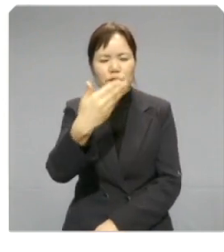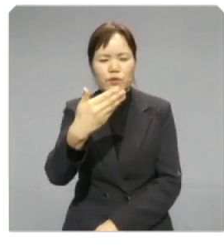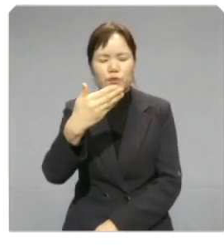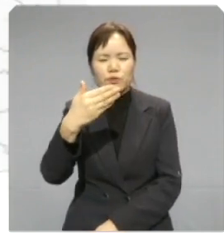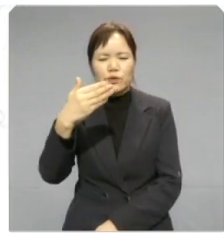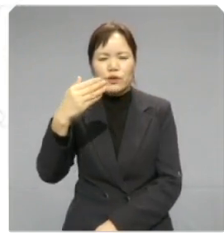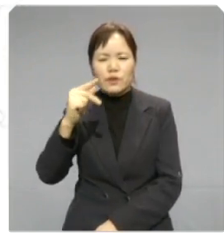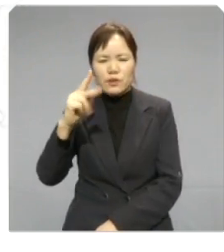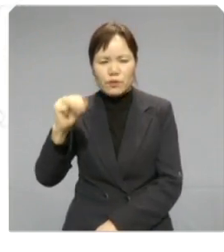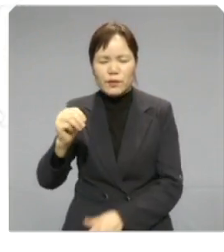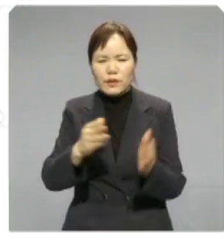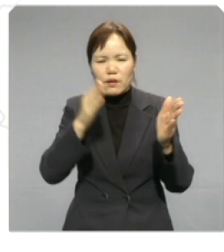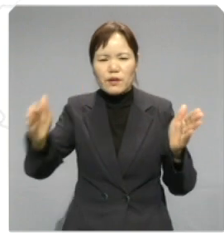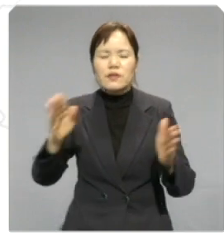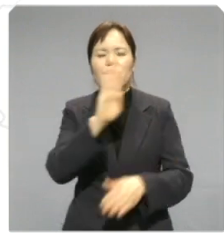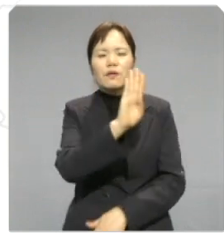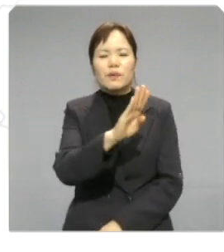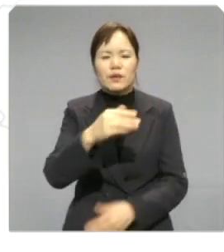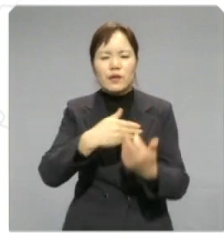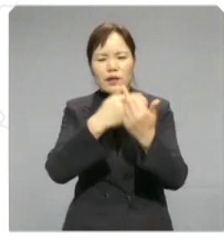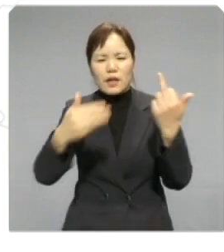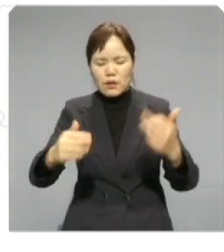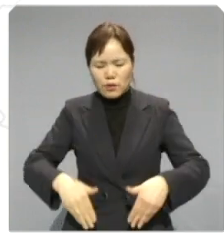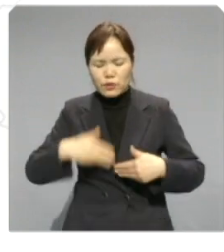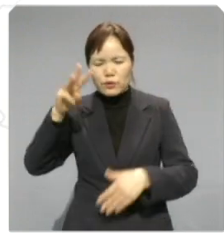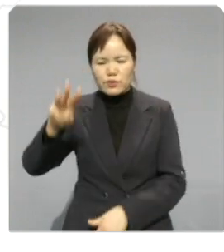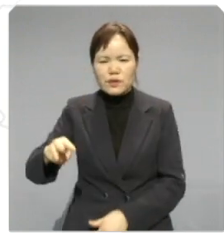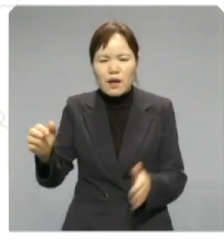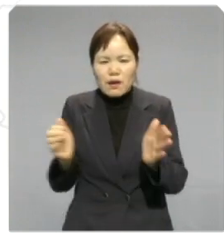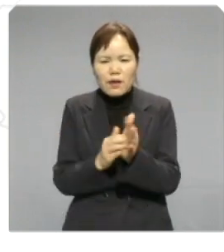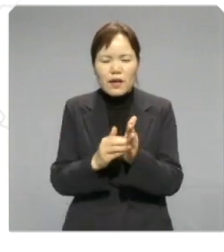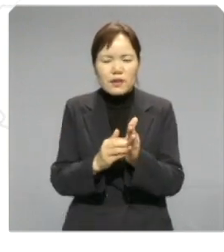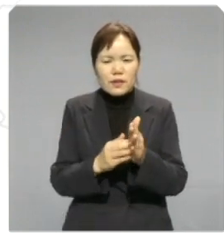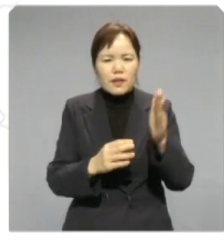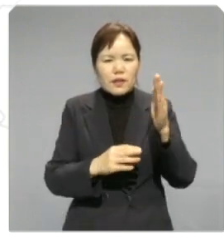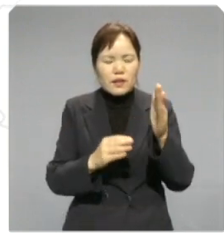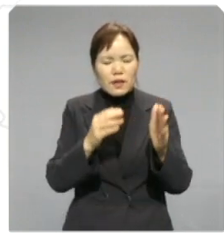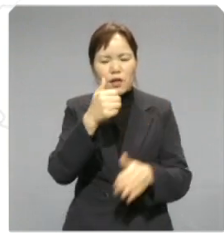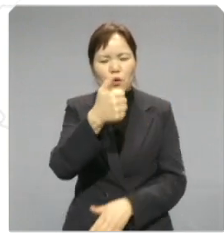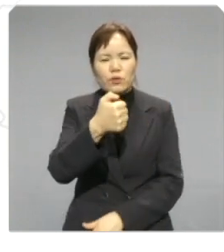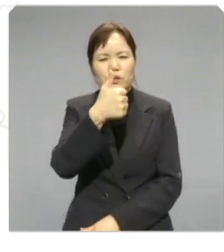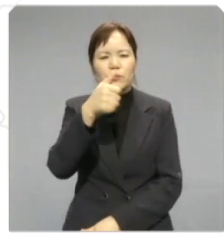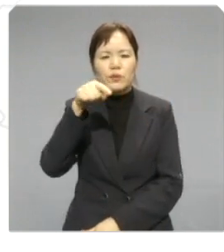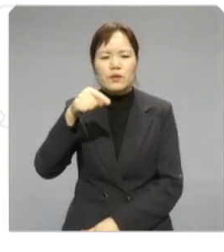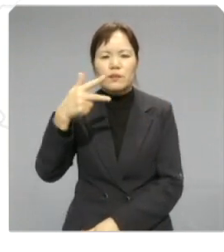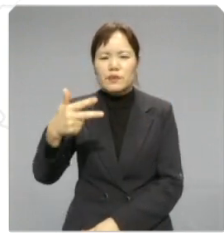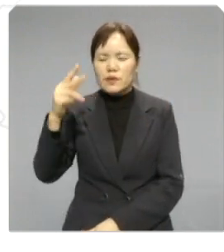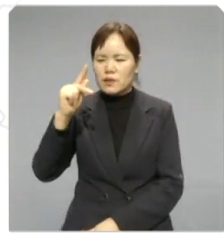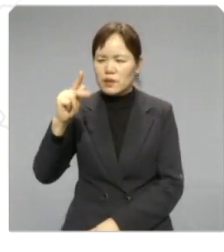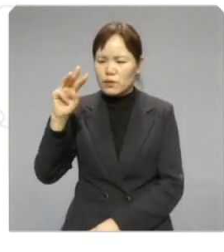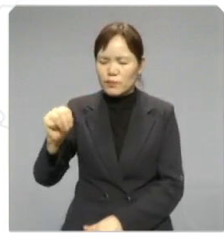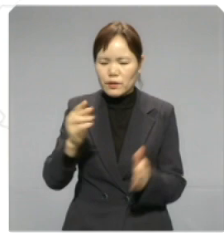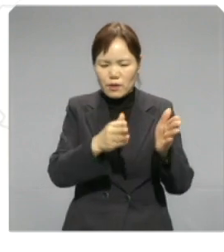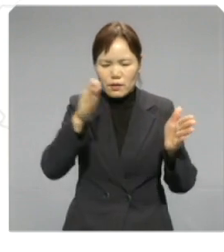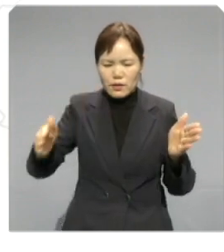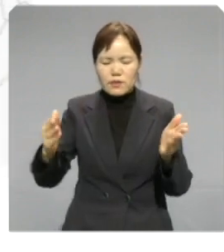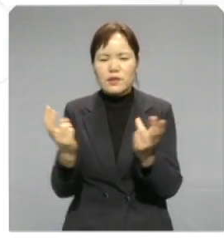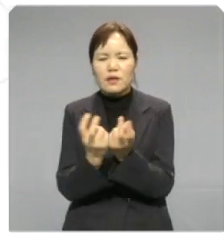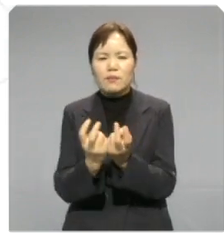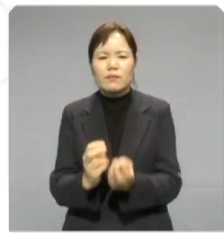연장됩니다. B 노선은 강원도 춘천시까지 동쪽으로 55.7km 연장하는 방안이